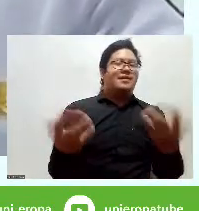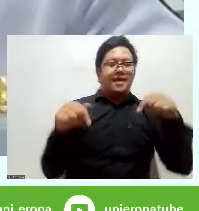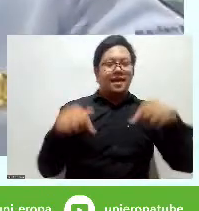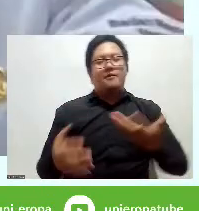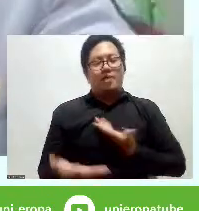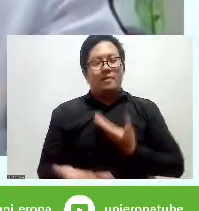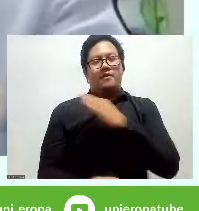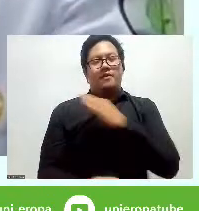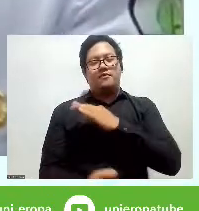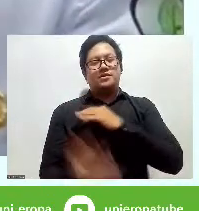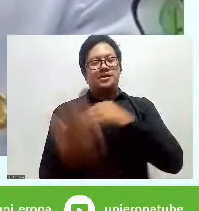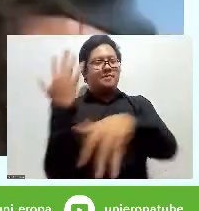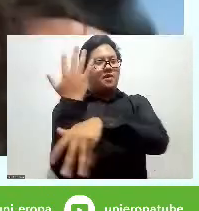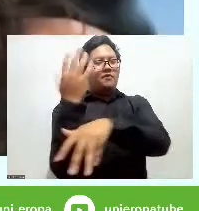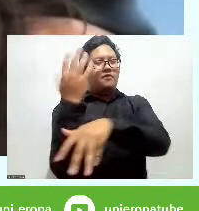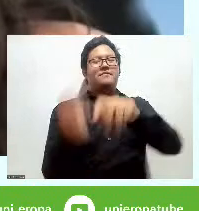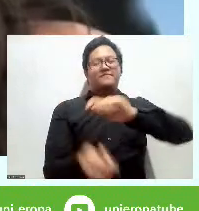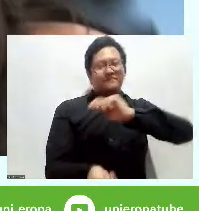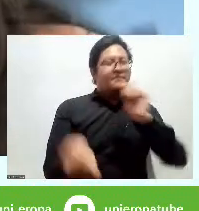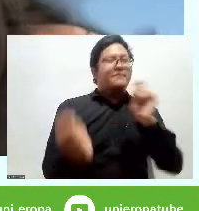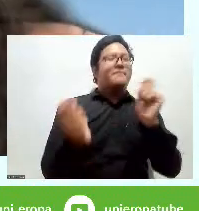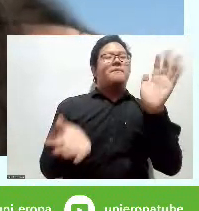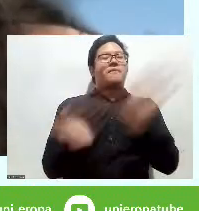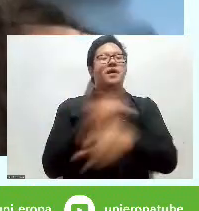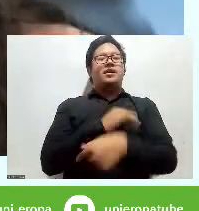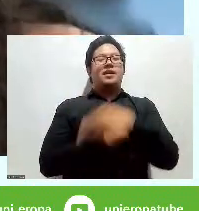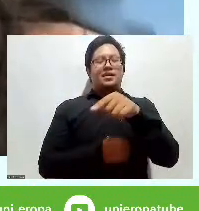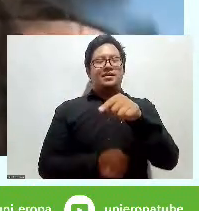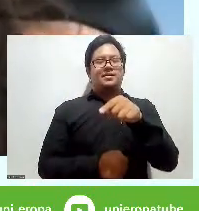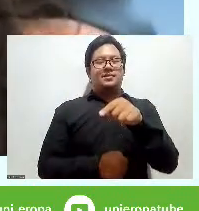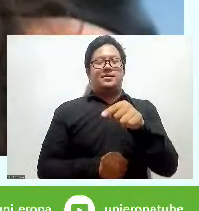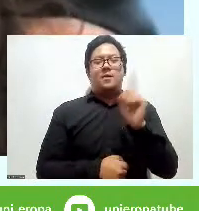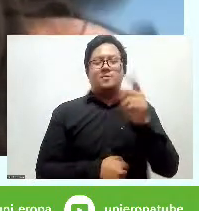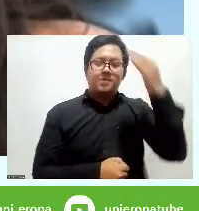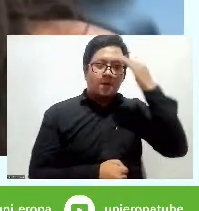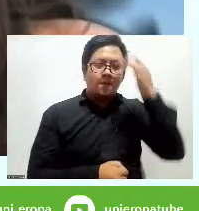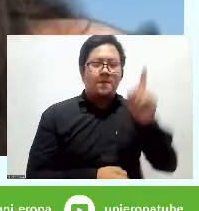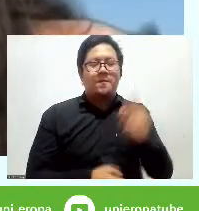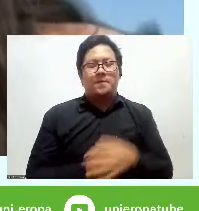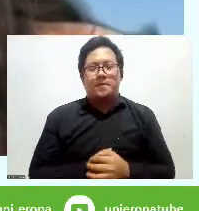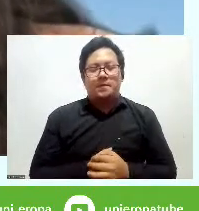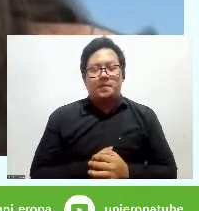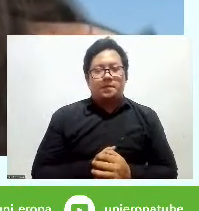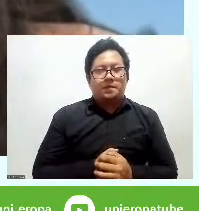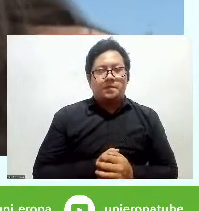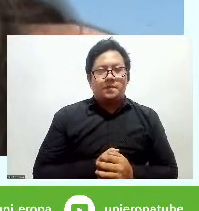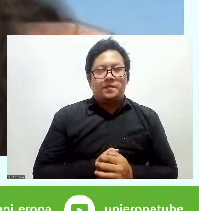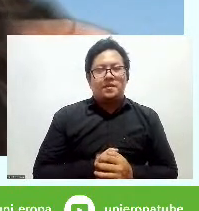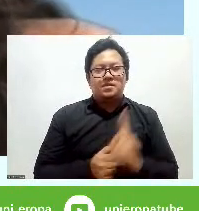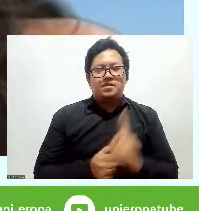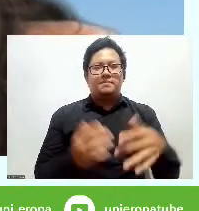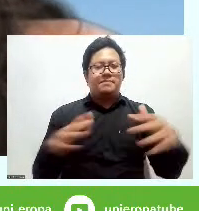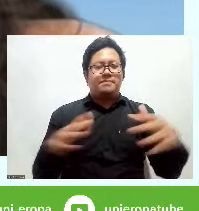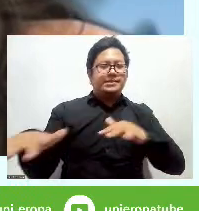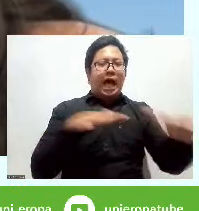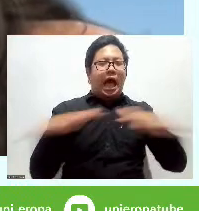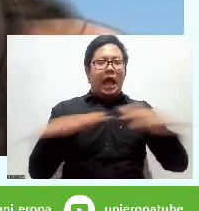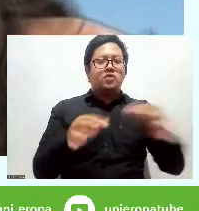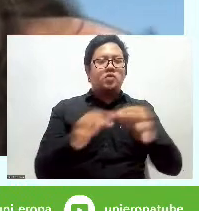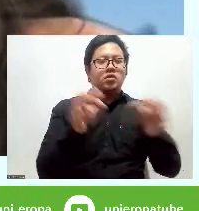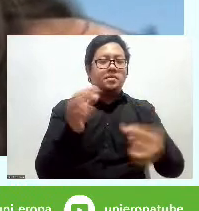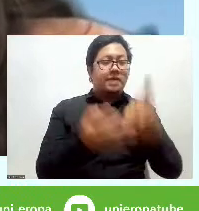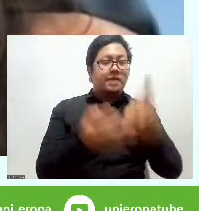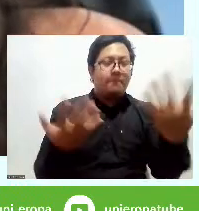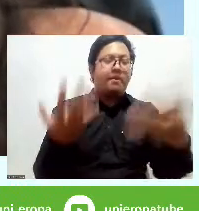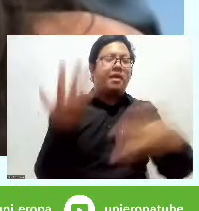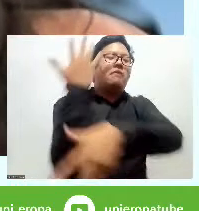mangrove untuk kita aki pada grup pintu utama tuh menghadapi semua bencana benar-benar pedagang bagus-bagus